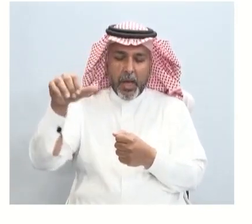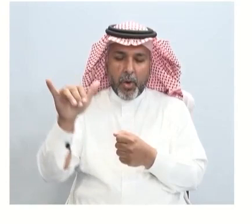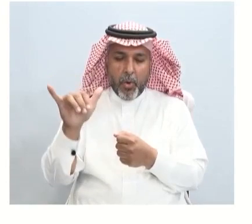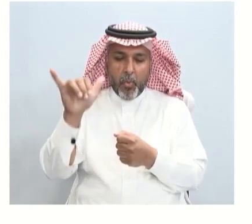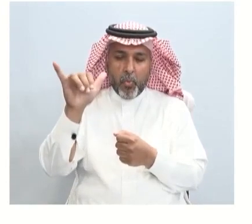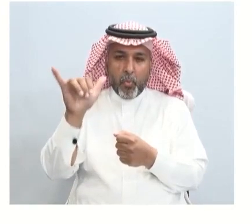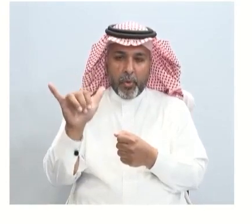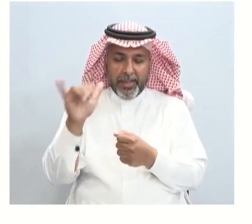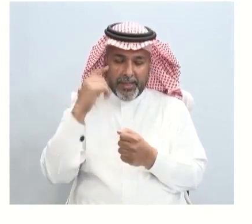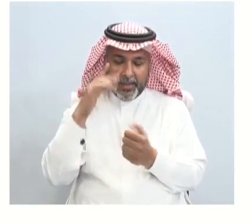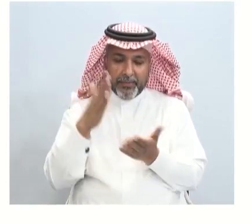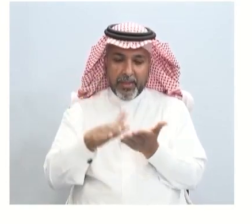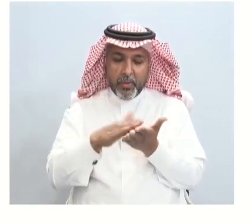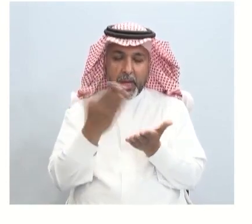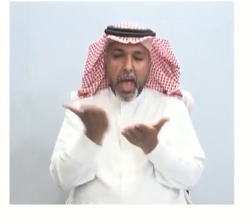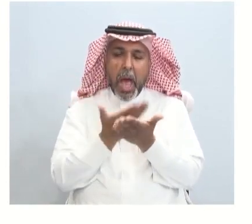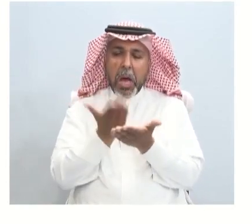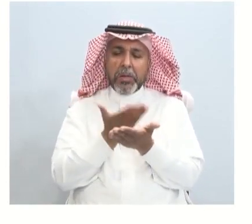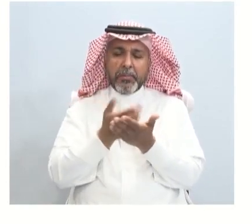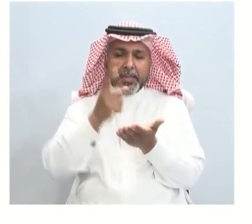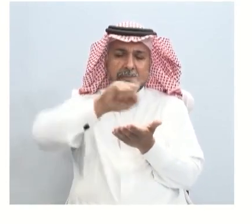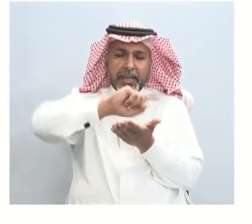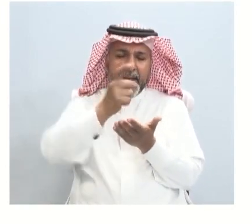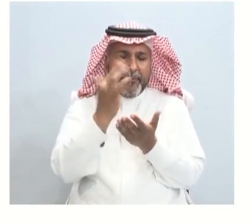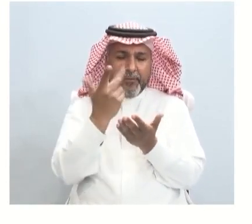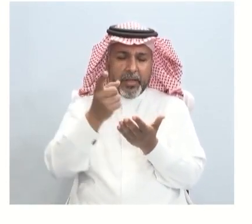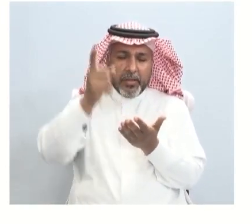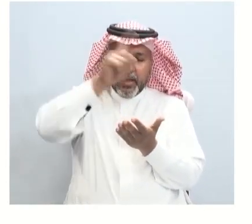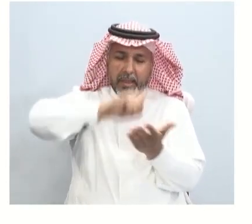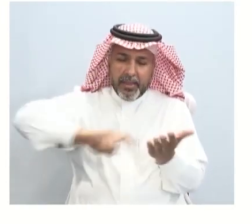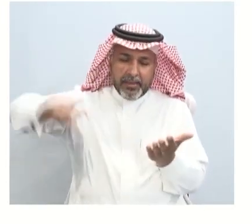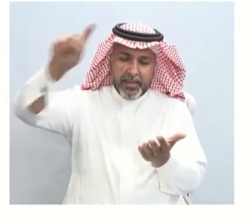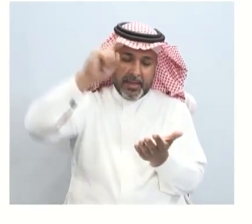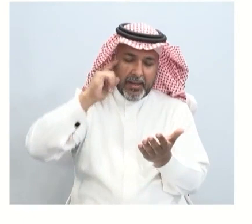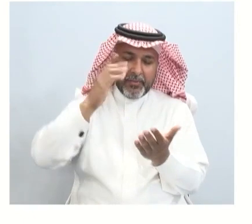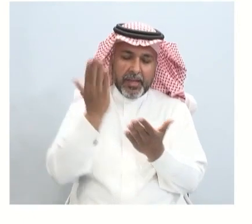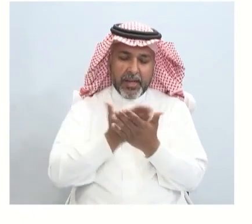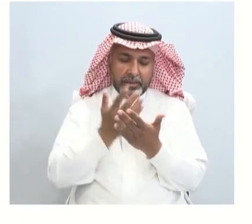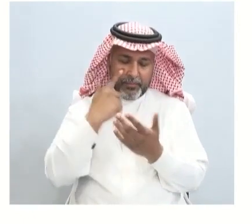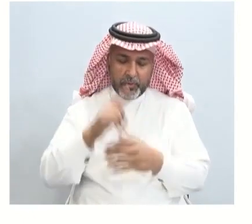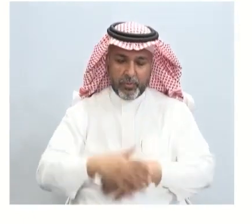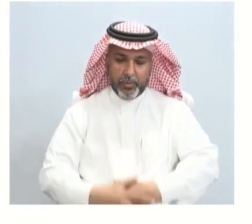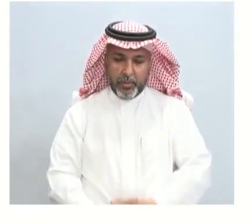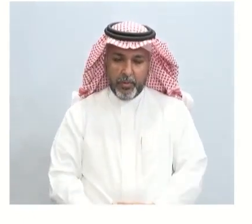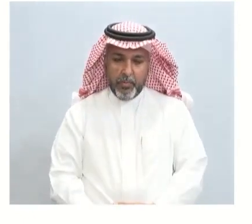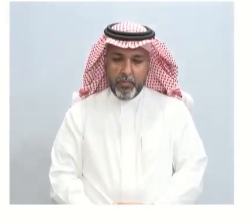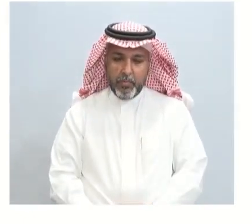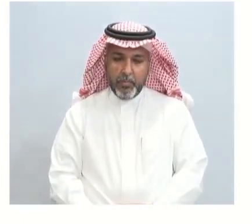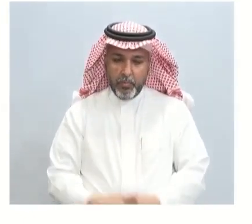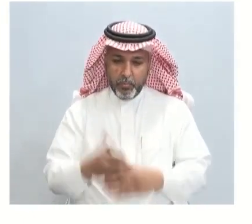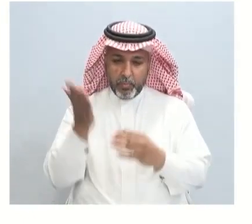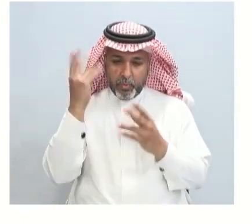الدوال المثلثيه لها انماط متكرره او دورات وان الطول الافقي لكل دوره يسمى طول الدوره